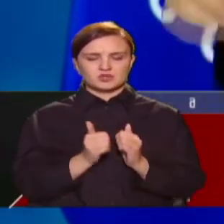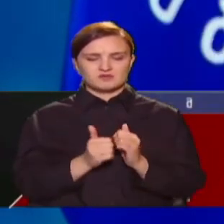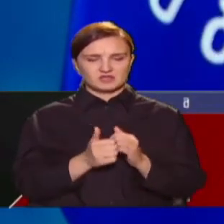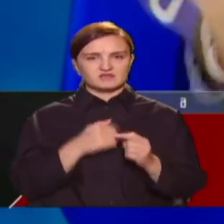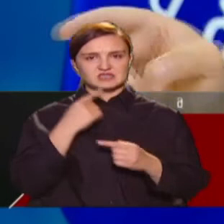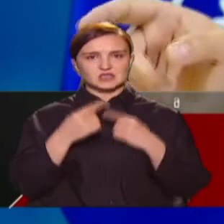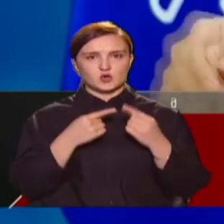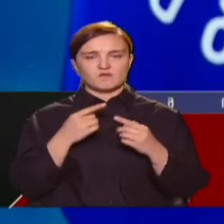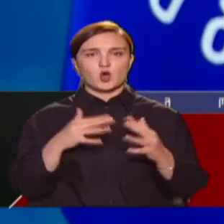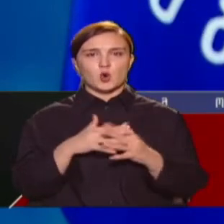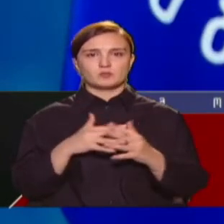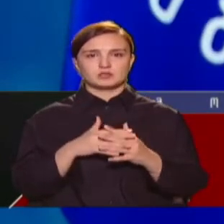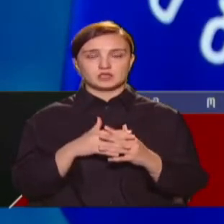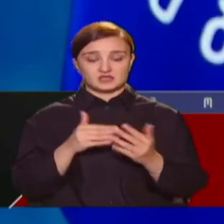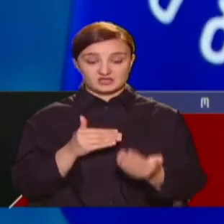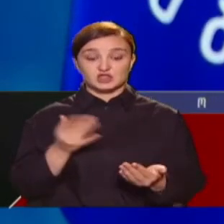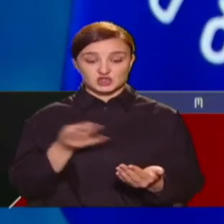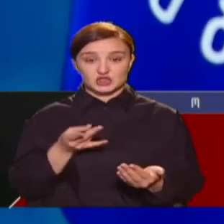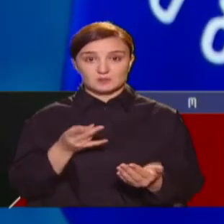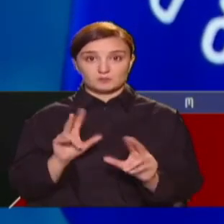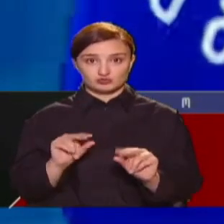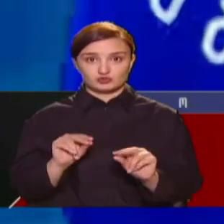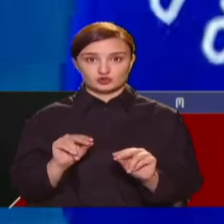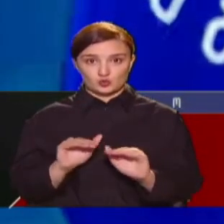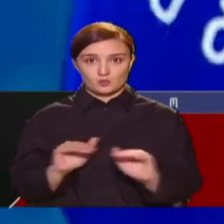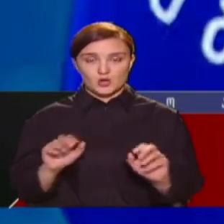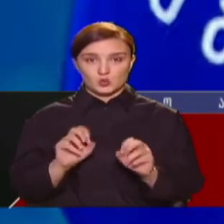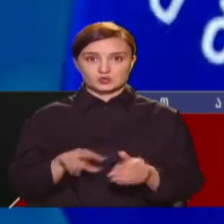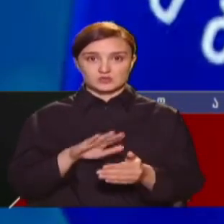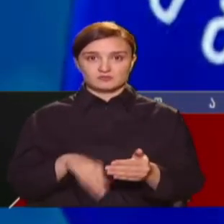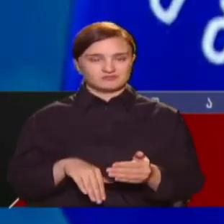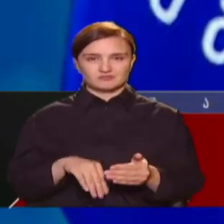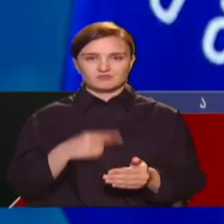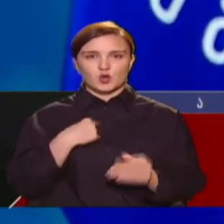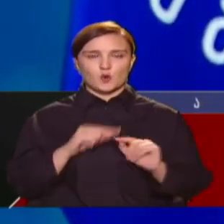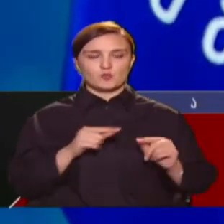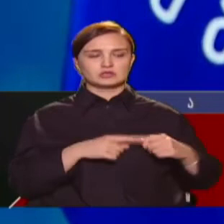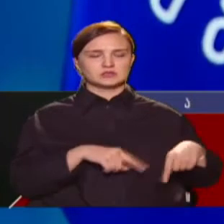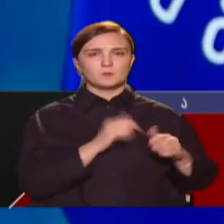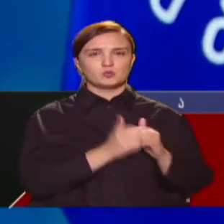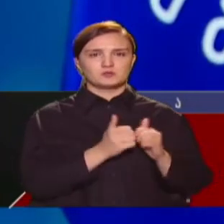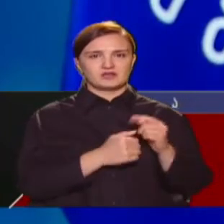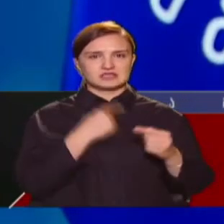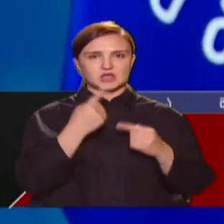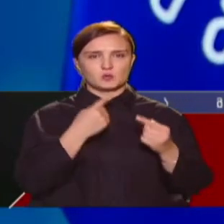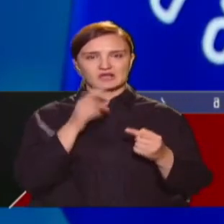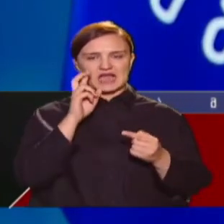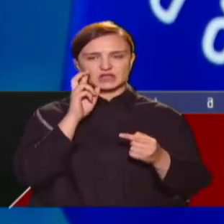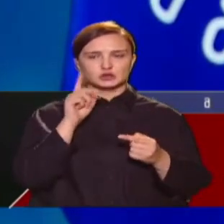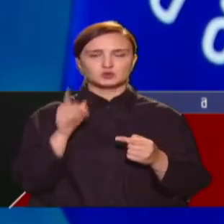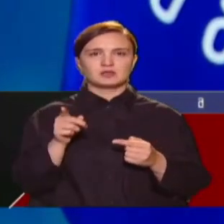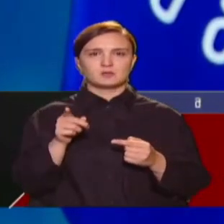ვილაპარაკებთ ომზე. Თქვენ გჭირდებათ მშვიდობა და უსაფრთხოება, მაგრამ ჩვენ მუდმივად ვილაპარაკებთ, რომ ეს